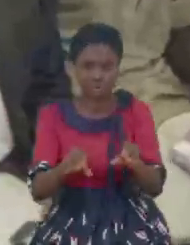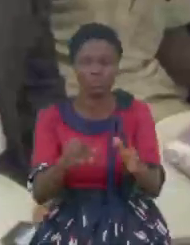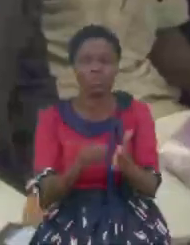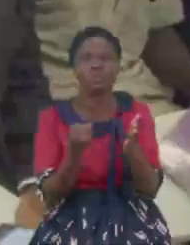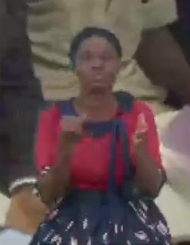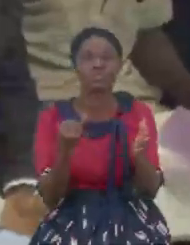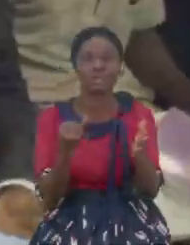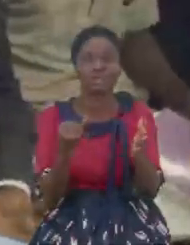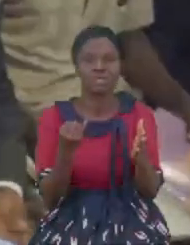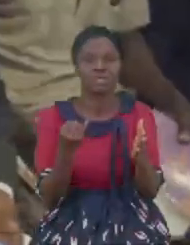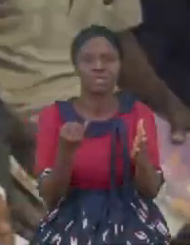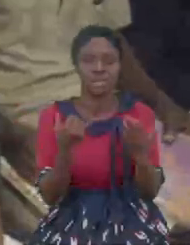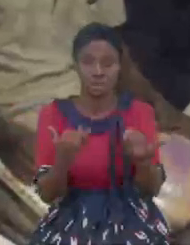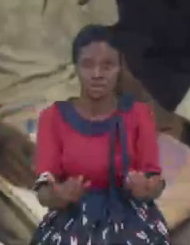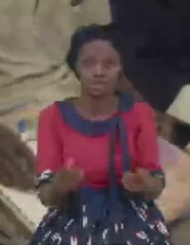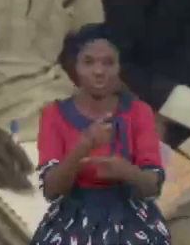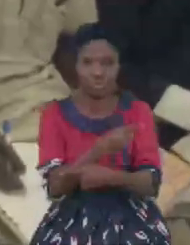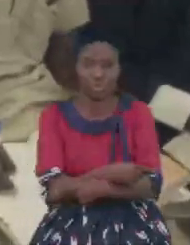il peut aussi l'accomplir.